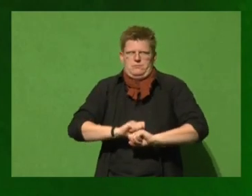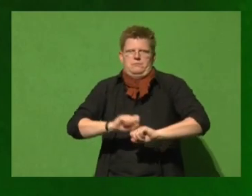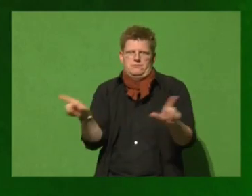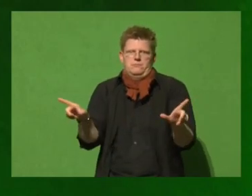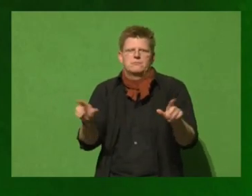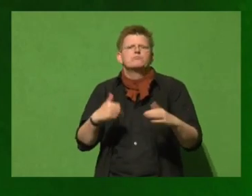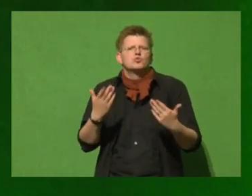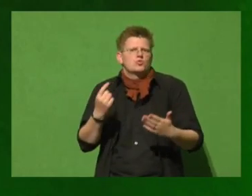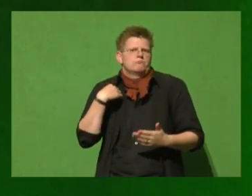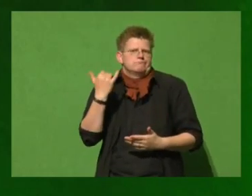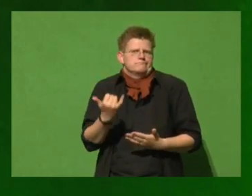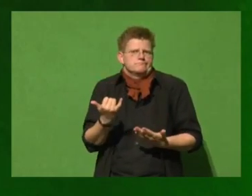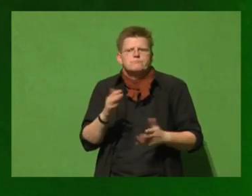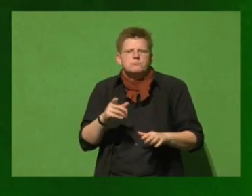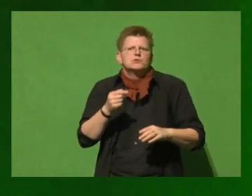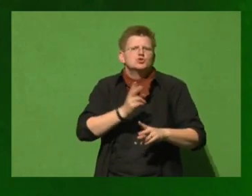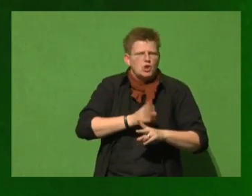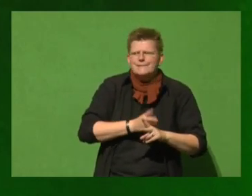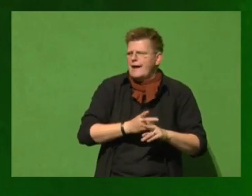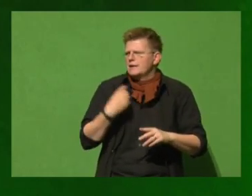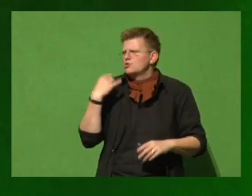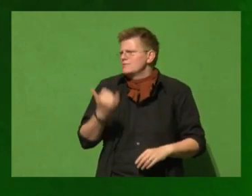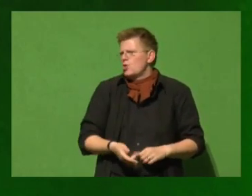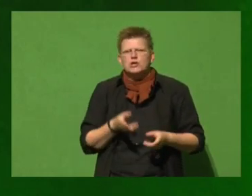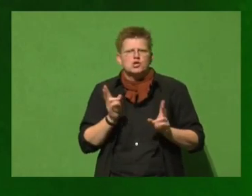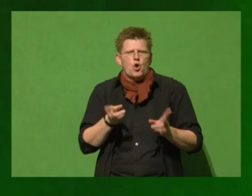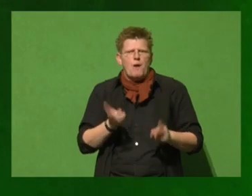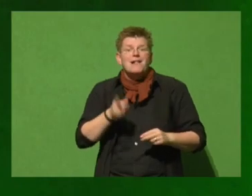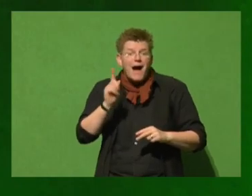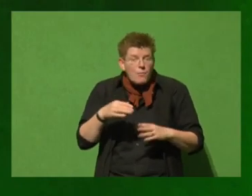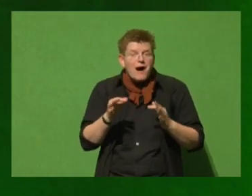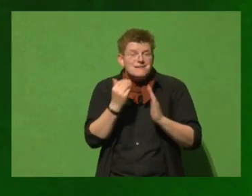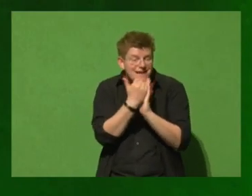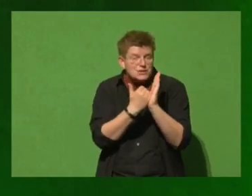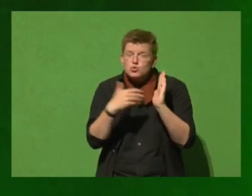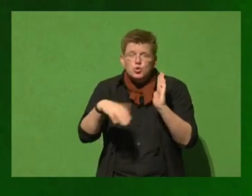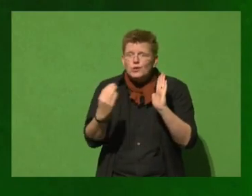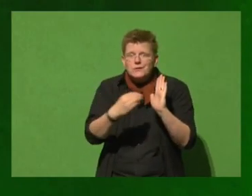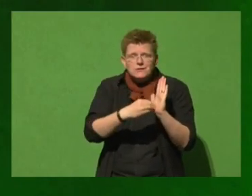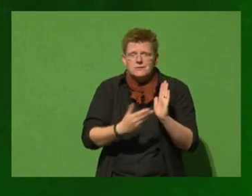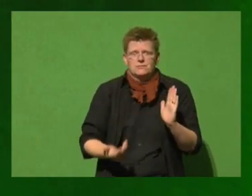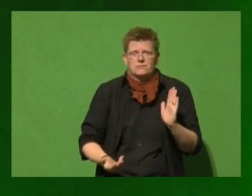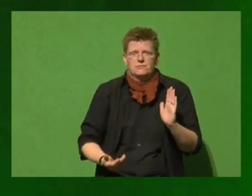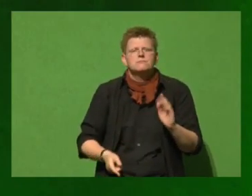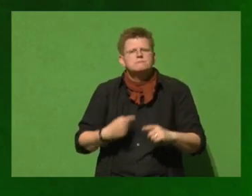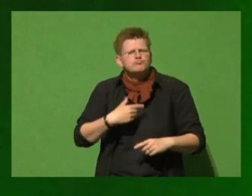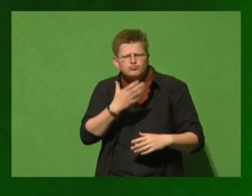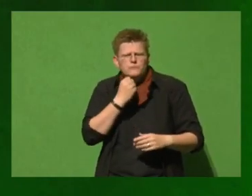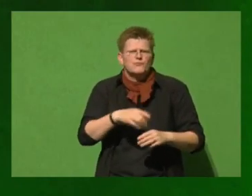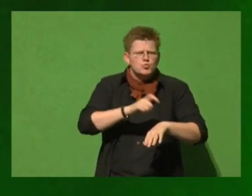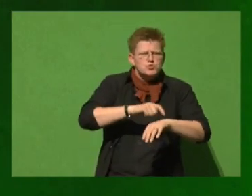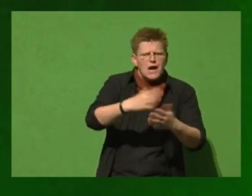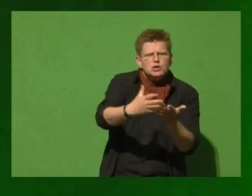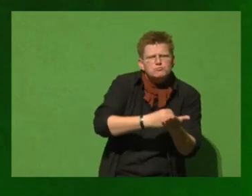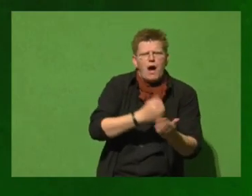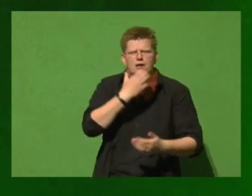Standard, aber es steht so nicht in der Satzung. Wir wollen das jetzt fixieren. Wir sparen damit Geld und Zeit und nicht alle Delegierten wollen